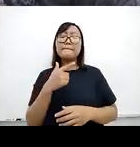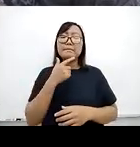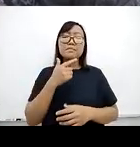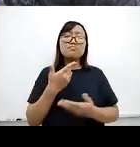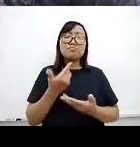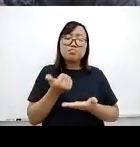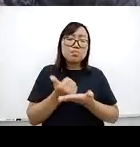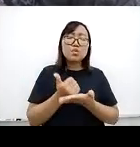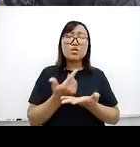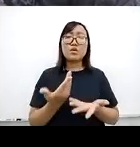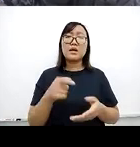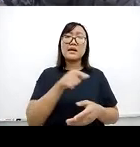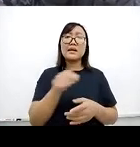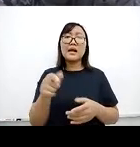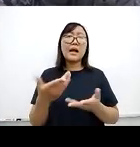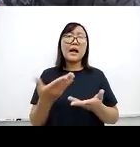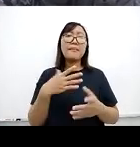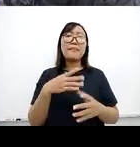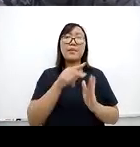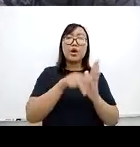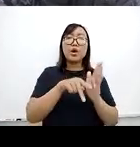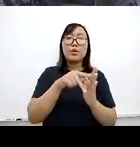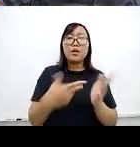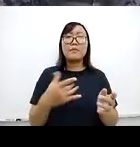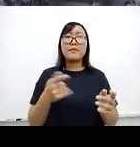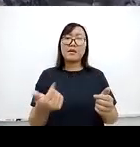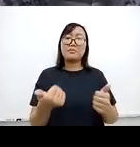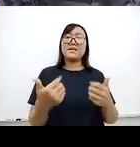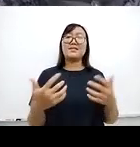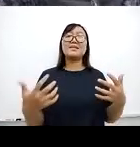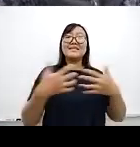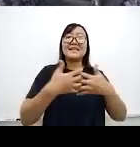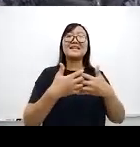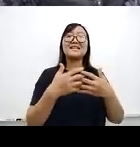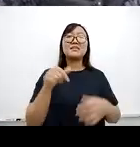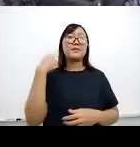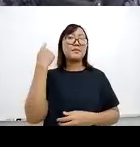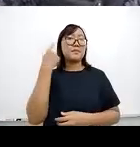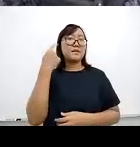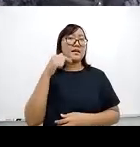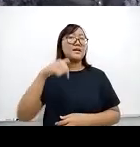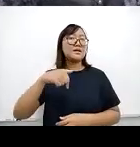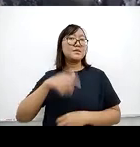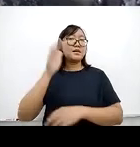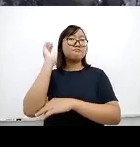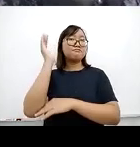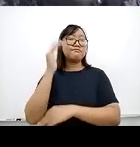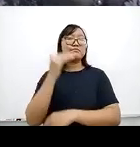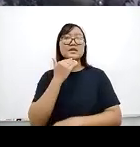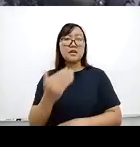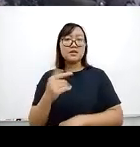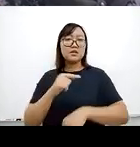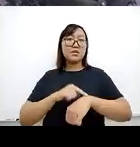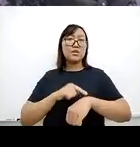dan kemudian Bagaimana bisa harus melakukan Sinergi dengan pemerintah demikian Kang Irfan Terima kasih atas waktu yang diberikan